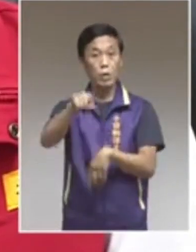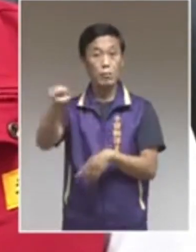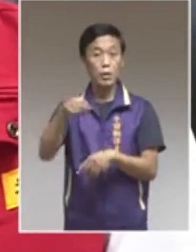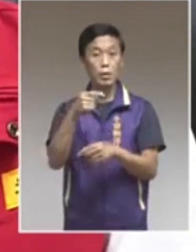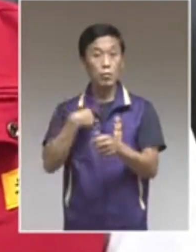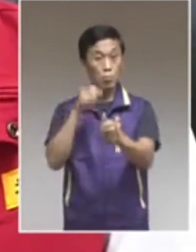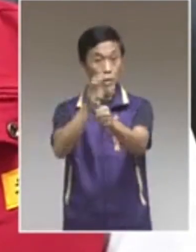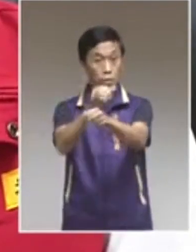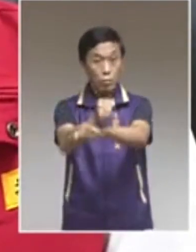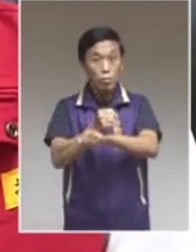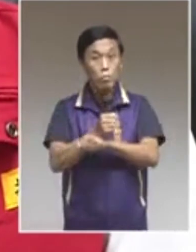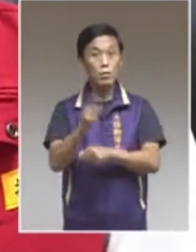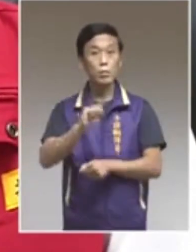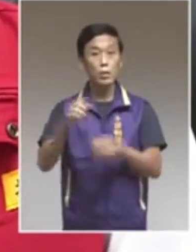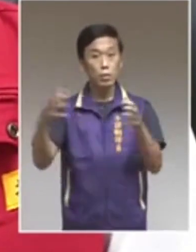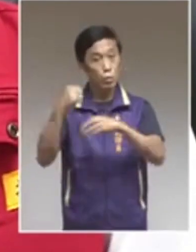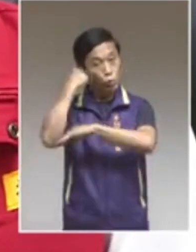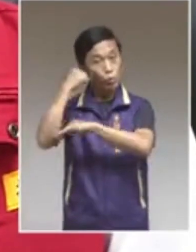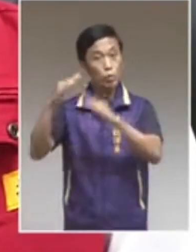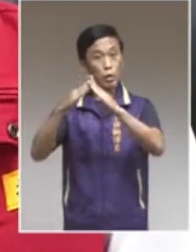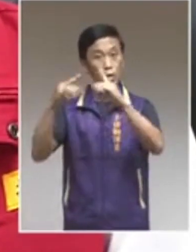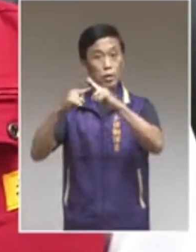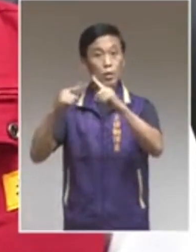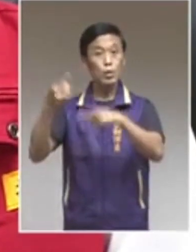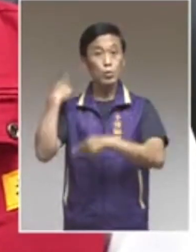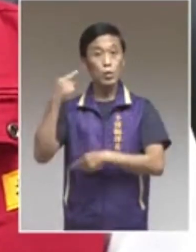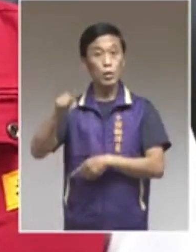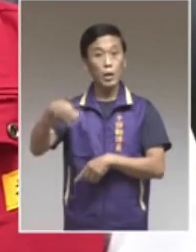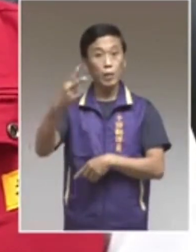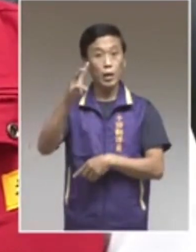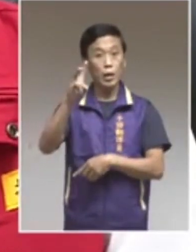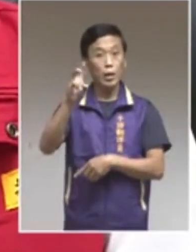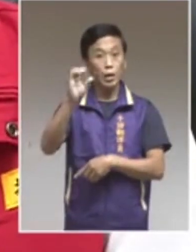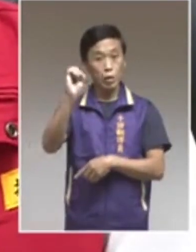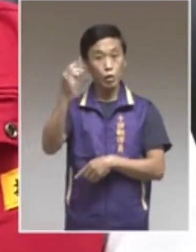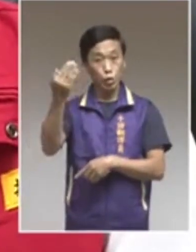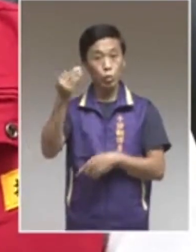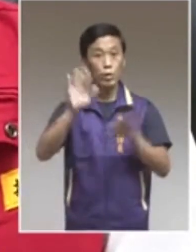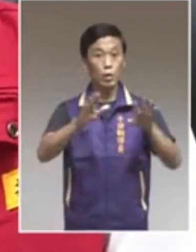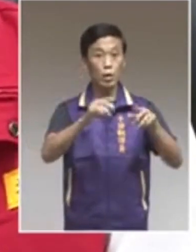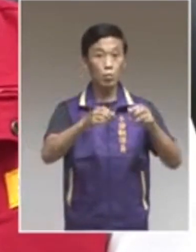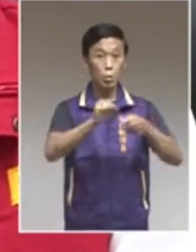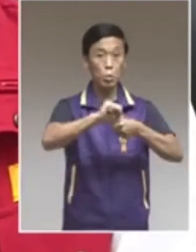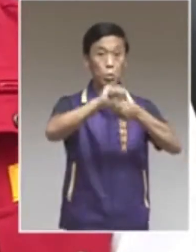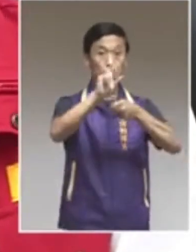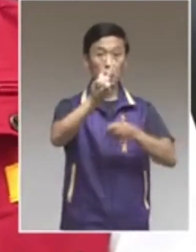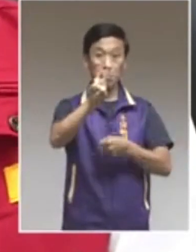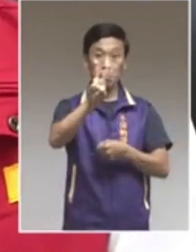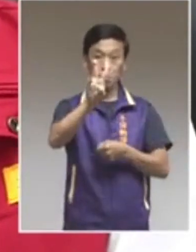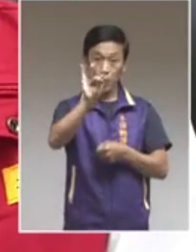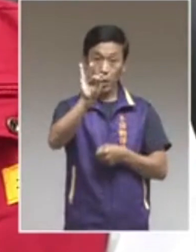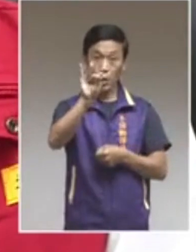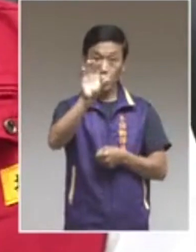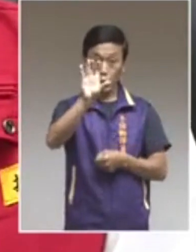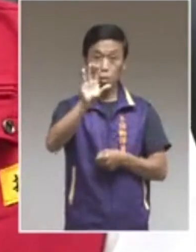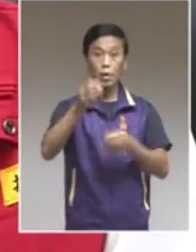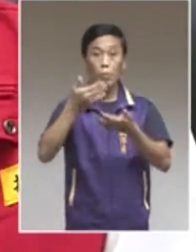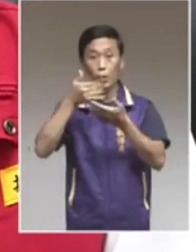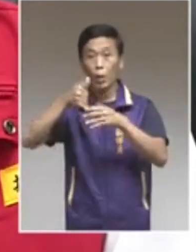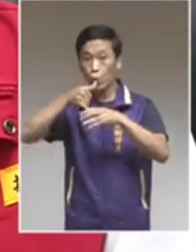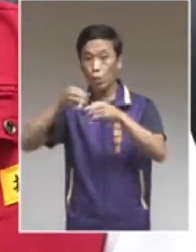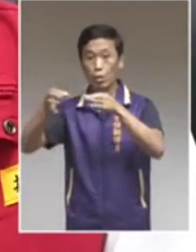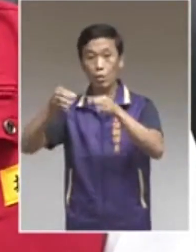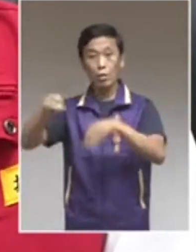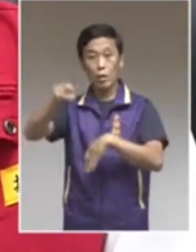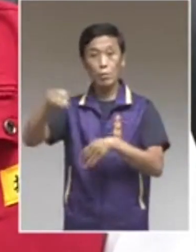请提醒大家注意，就是同住亲友。昨天是219例，今天是290例。那餐饮娱乐这